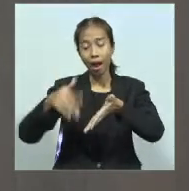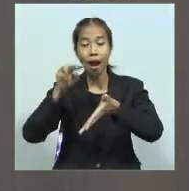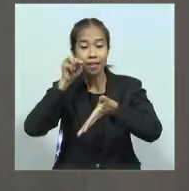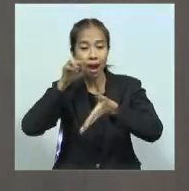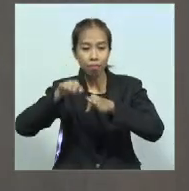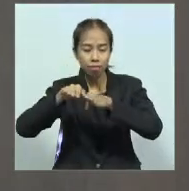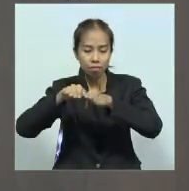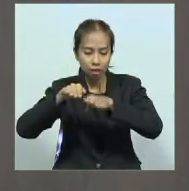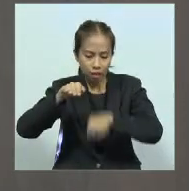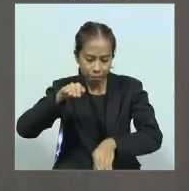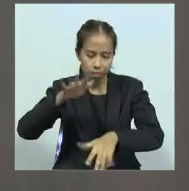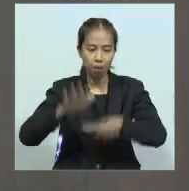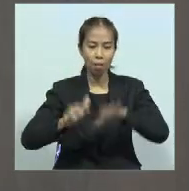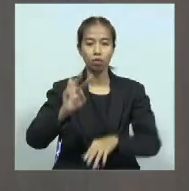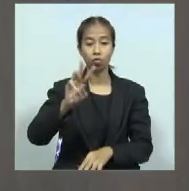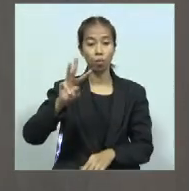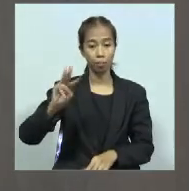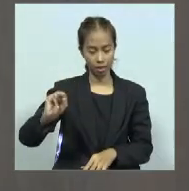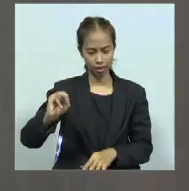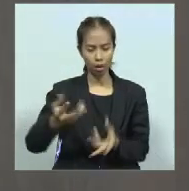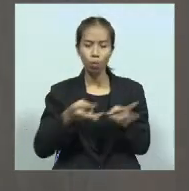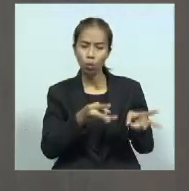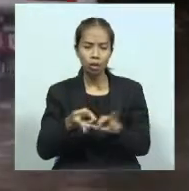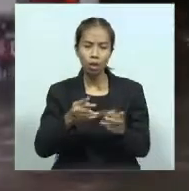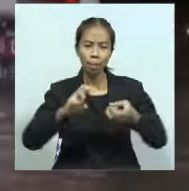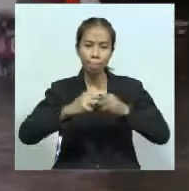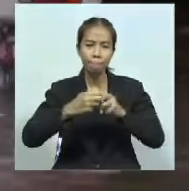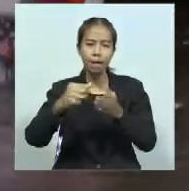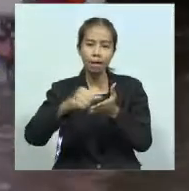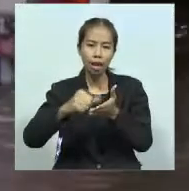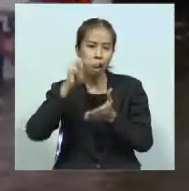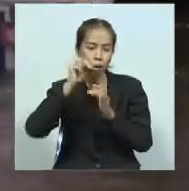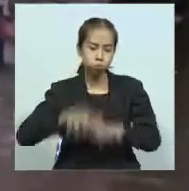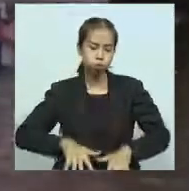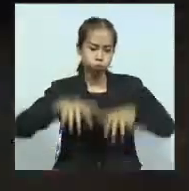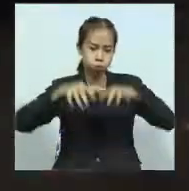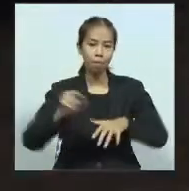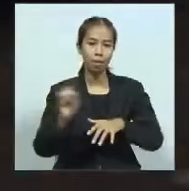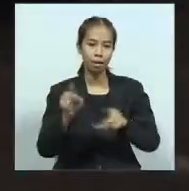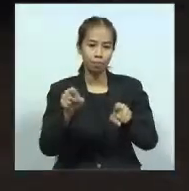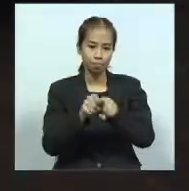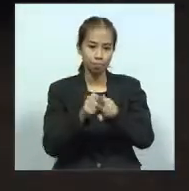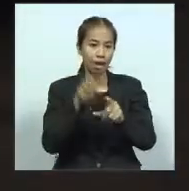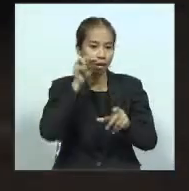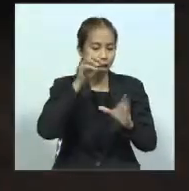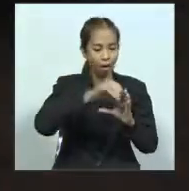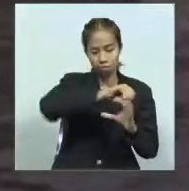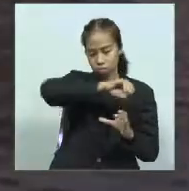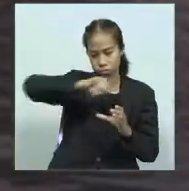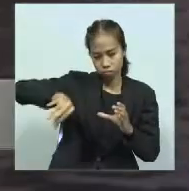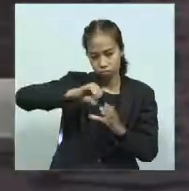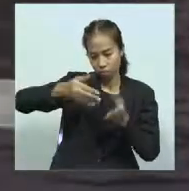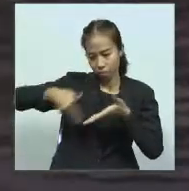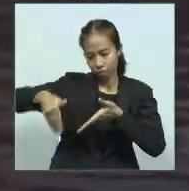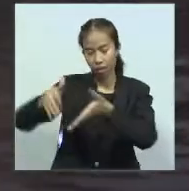ยาถึงประมาณ2เมตรแนวทางหลักในการแก้ไขปัญหาน้ำท่วมก็จะต้องเน้นเรื่องของการสูบน้ำออกสู่แม่น้ำเจ้าพระย